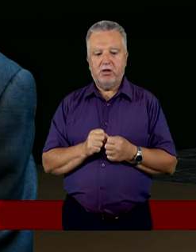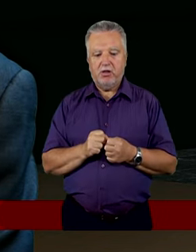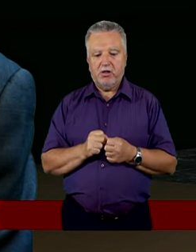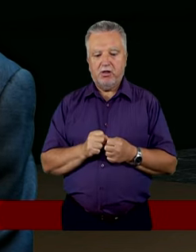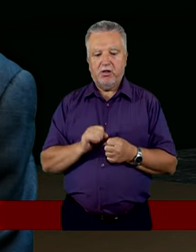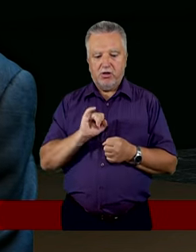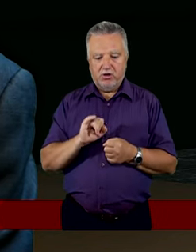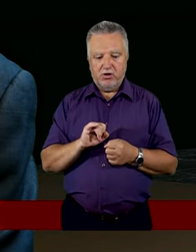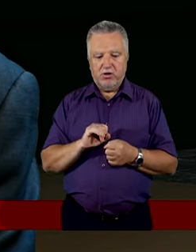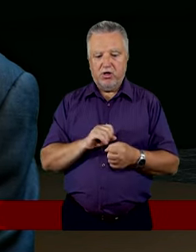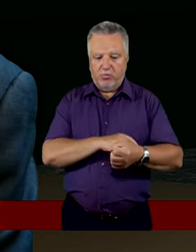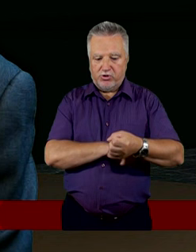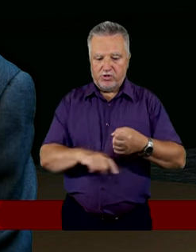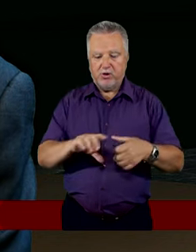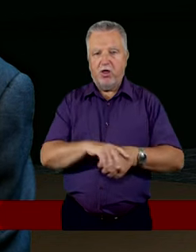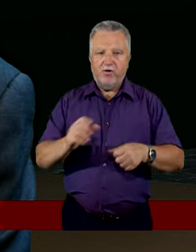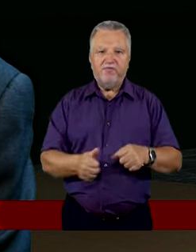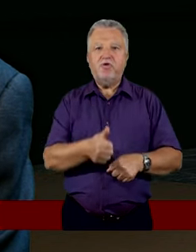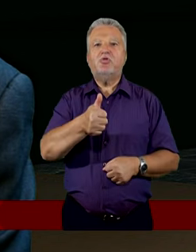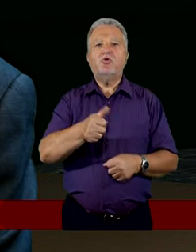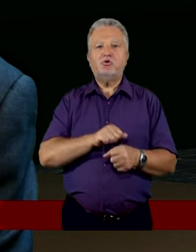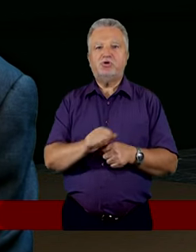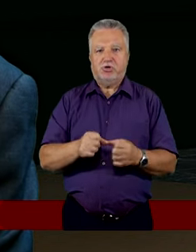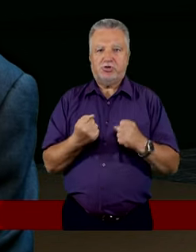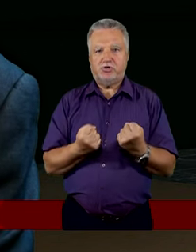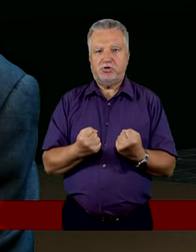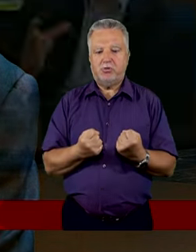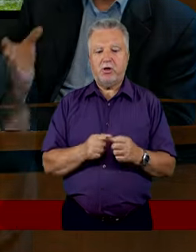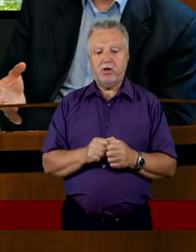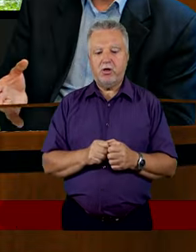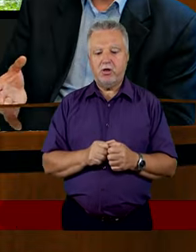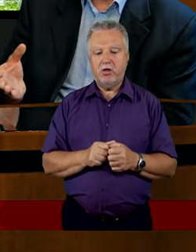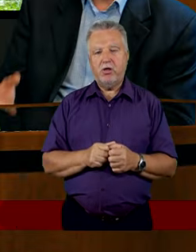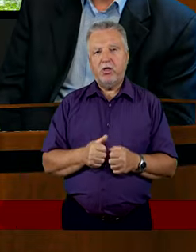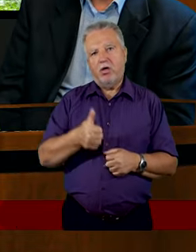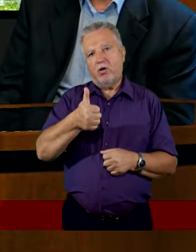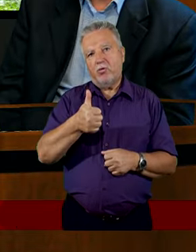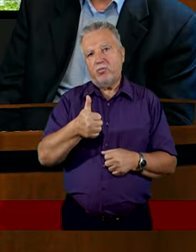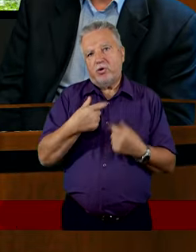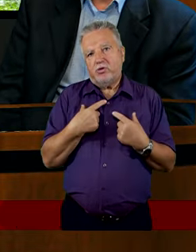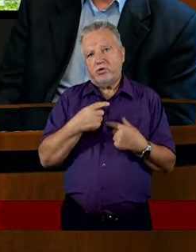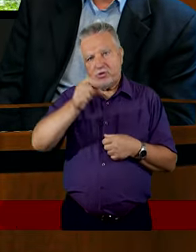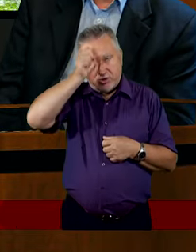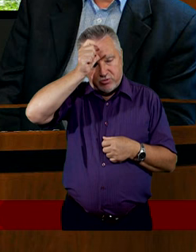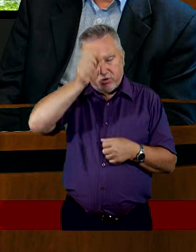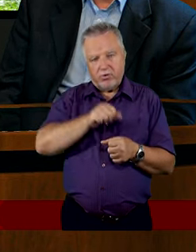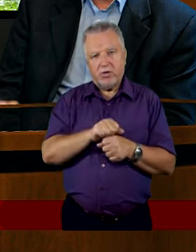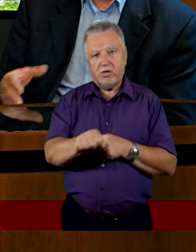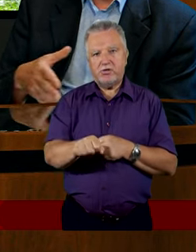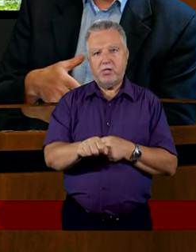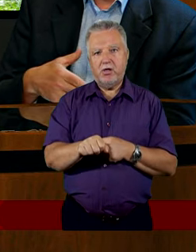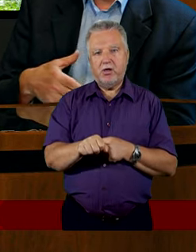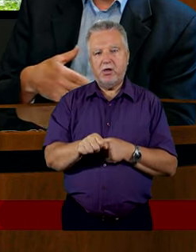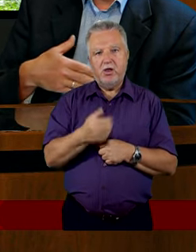nieraz się podkreślało, że w jedności jest siła. Mhm. Że pojedynczy człowiek